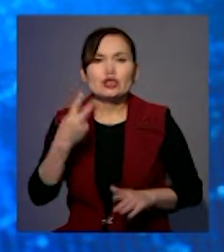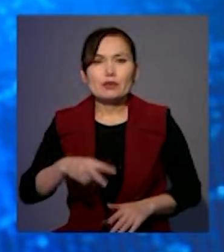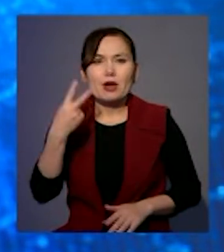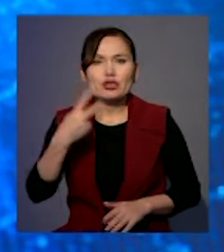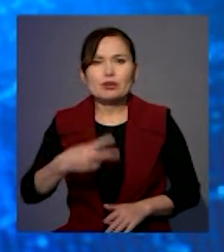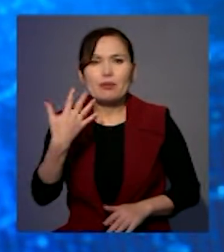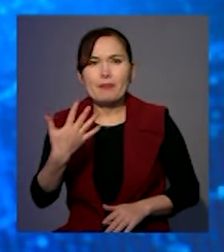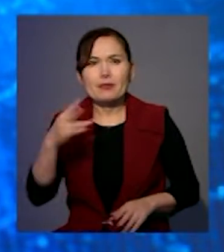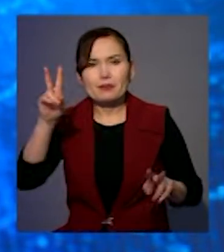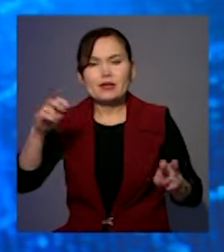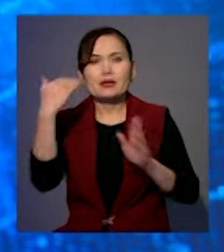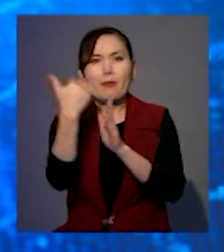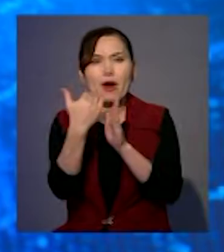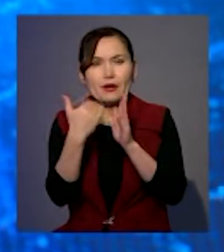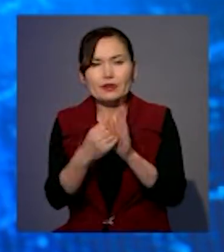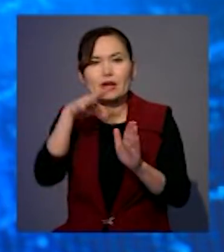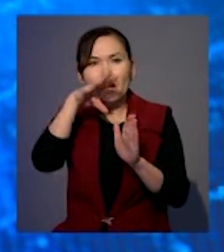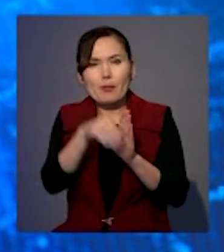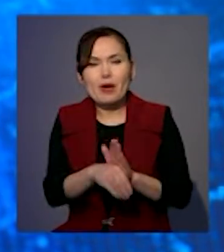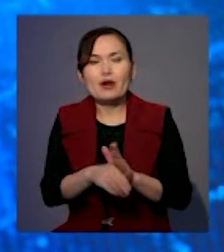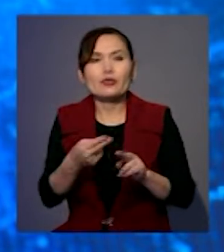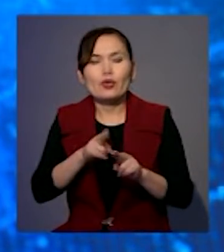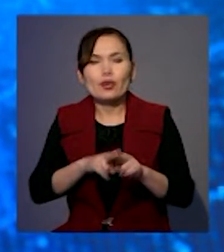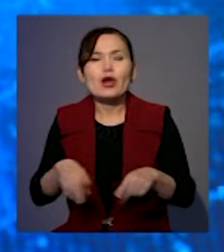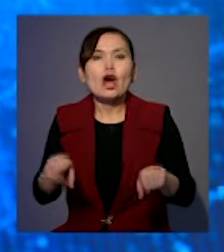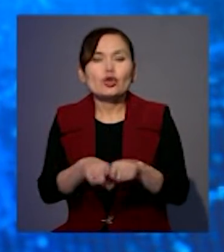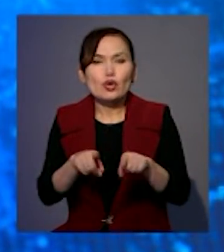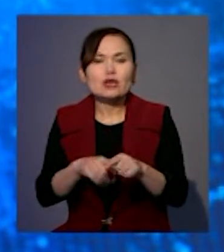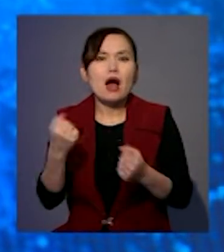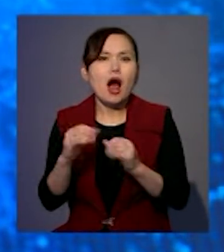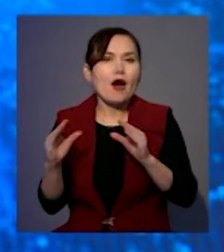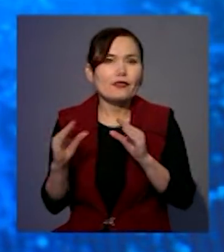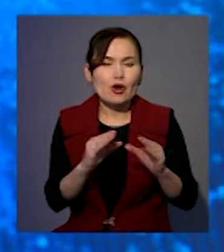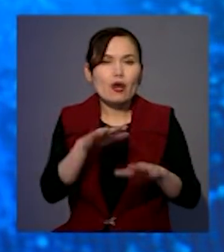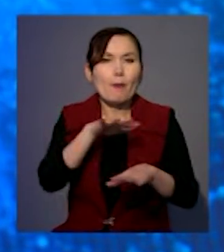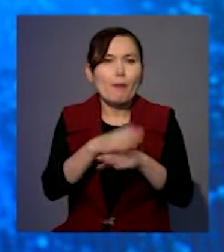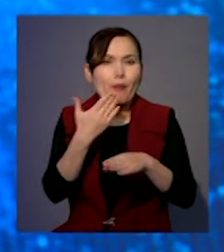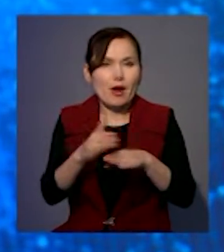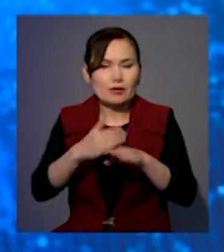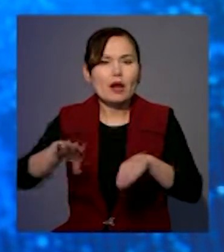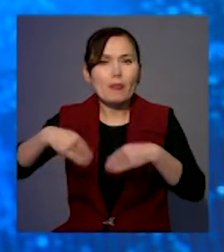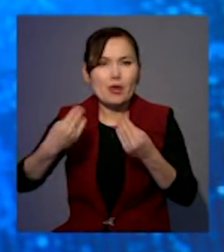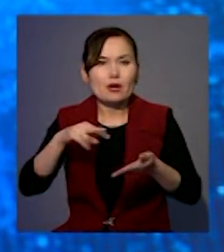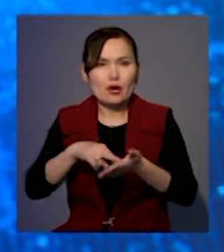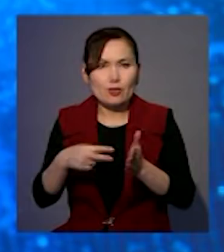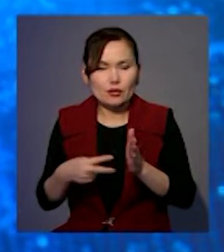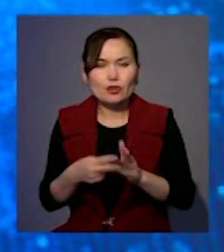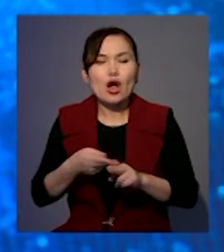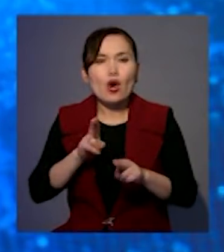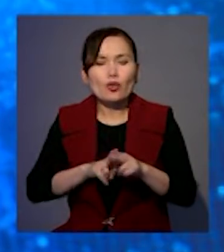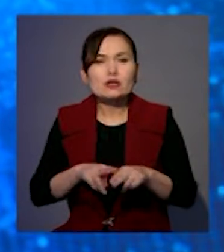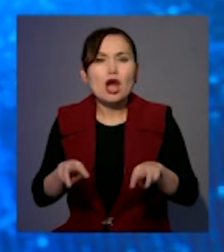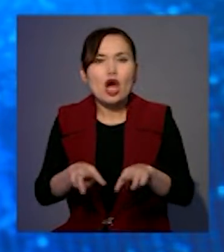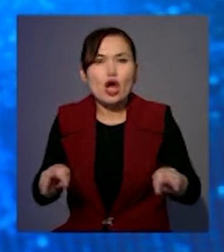7-20-25 бағдарламасының тәжірибесінің негізінде автокөлікті де несиеге беру көзделіп отыр. Үкімет таяу арада оны іске асыру тетігін